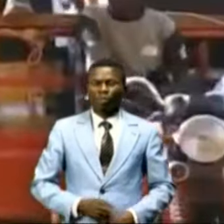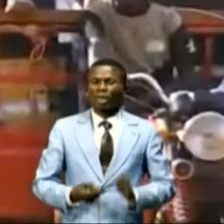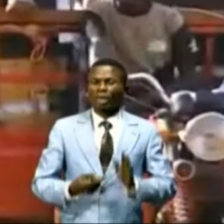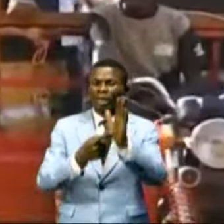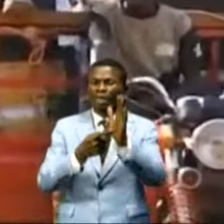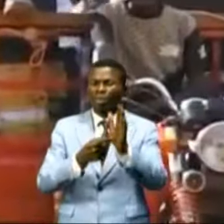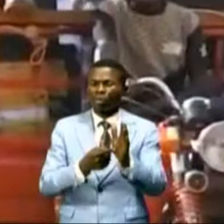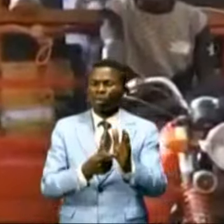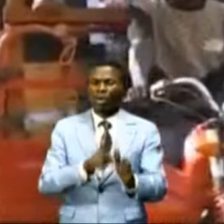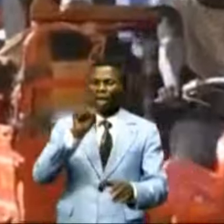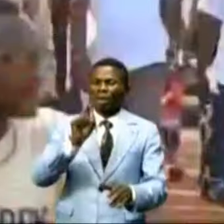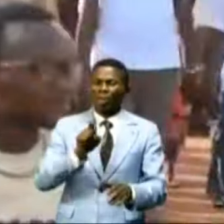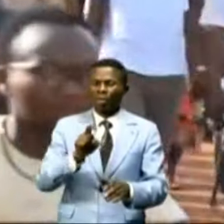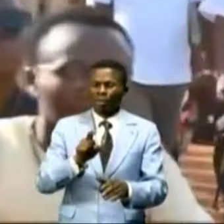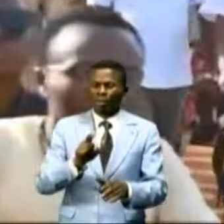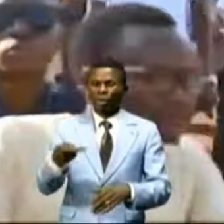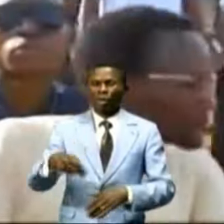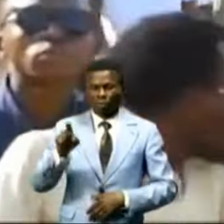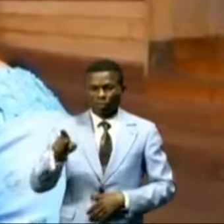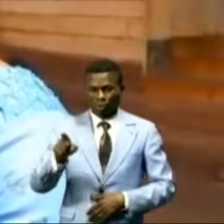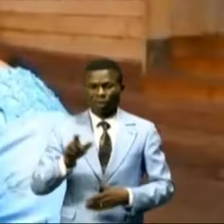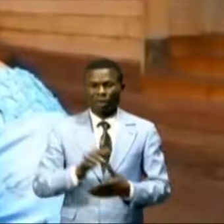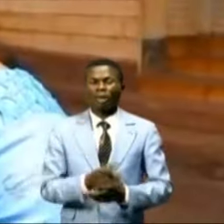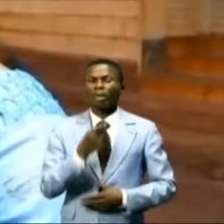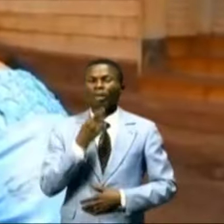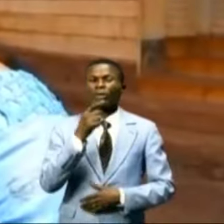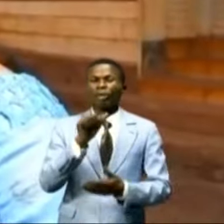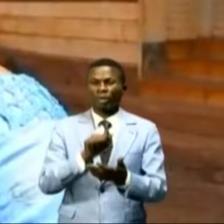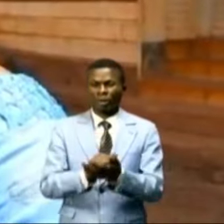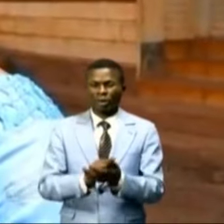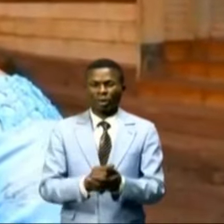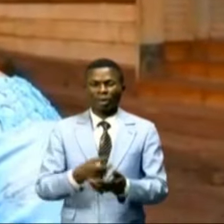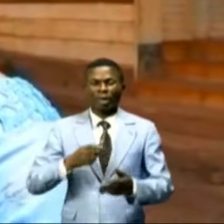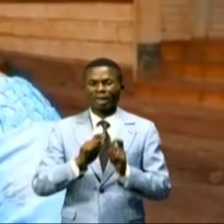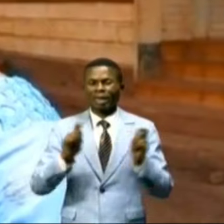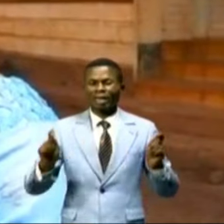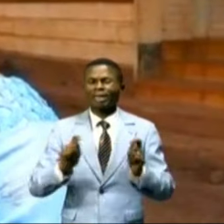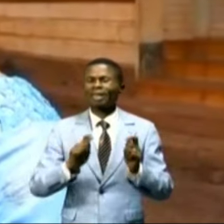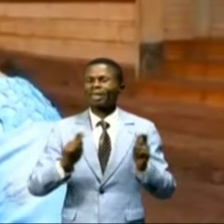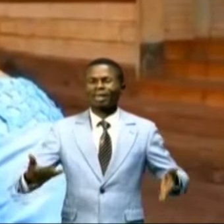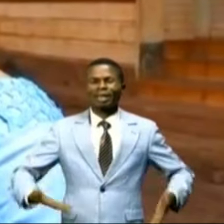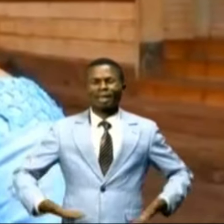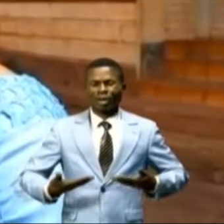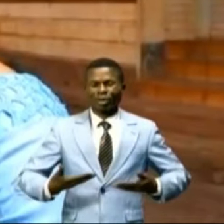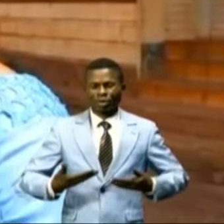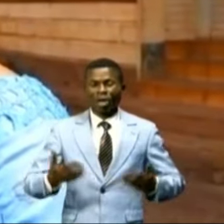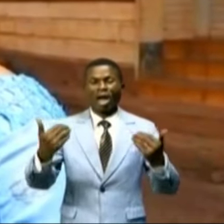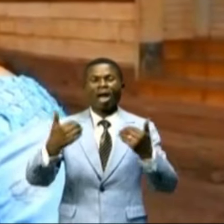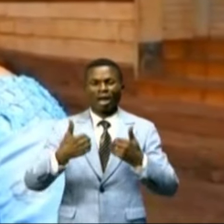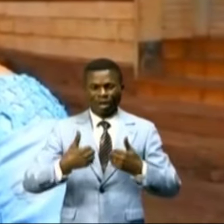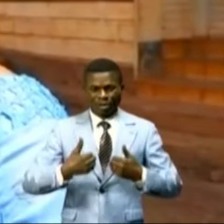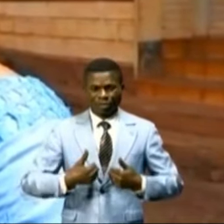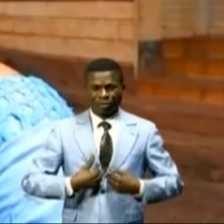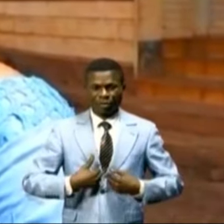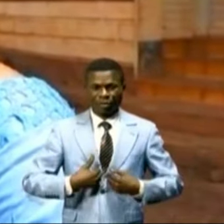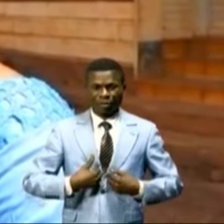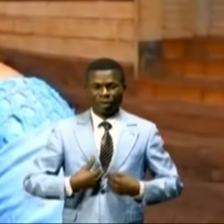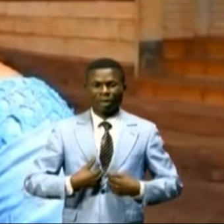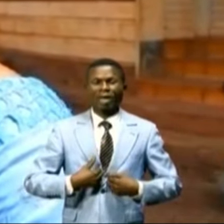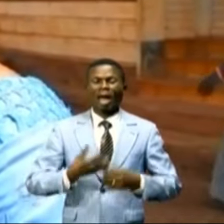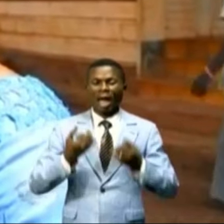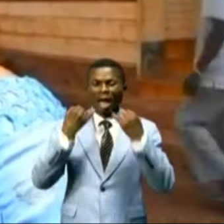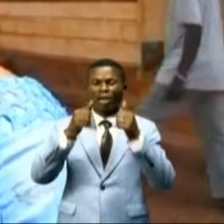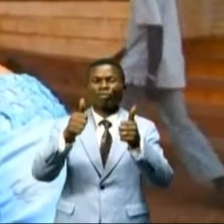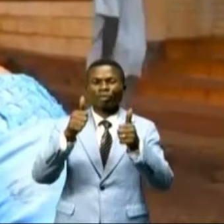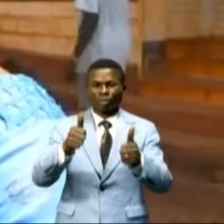attendu libère la province, disent-ils. Nous sommes très contents, très heureux d'avoir cette belle et bonne nouvelle